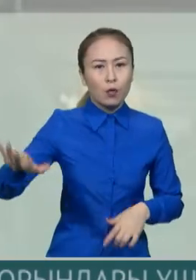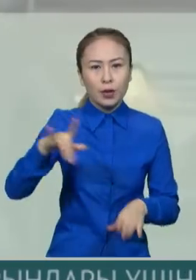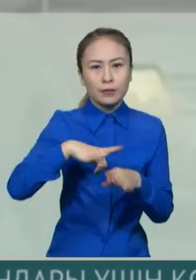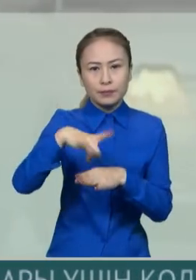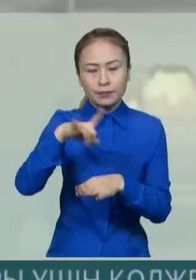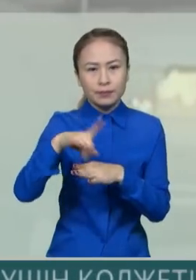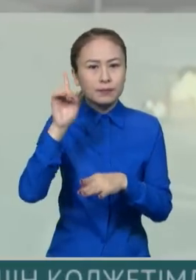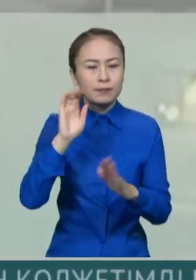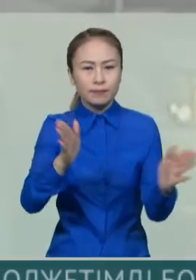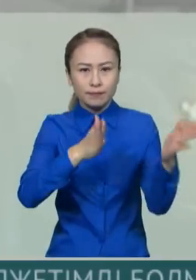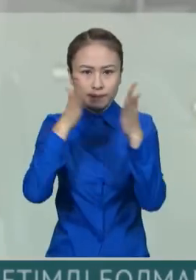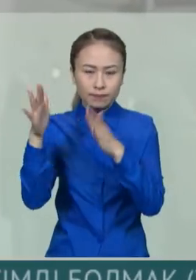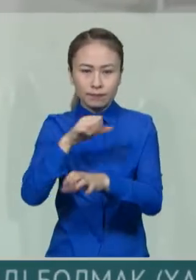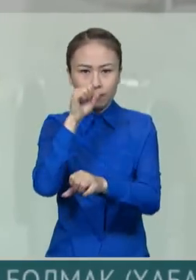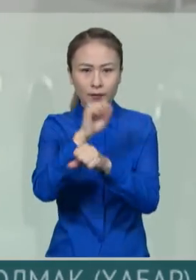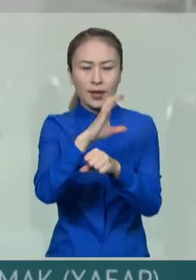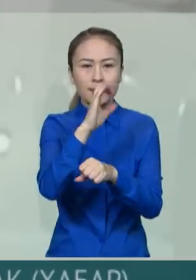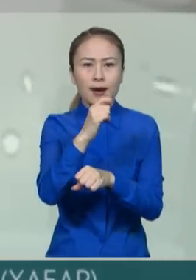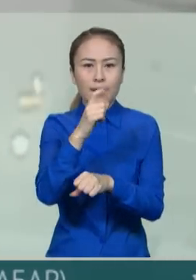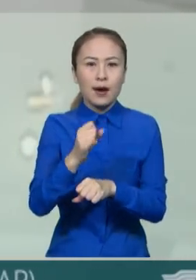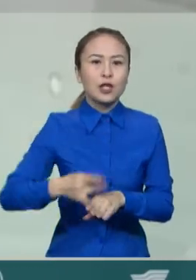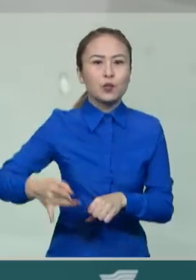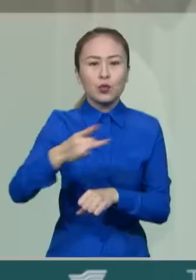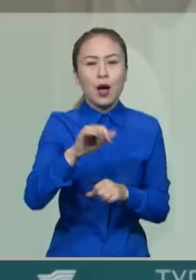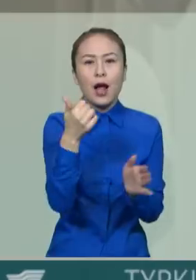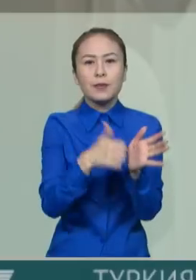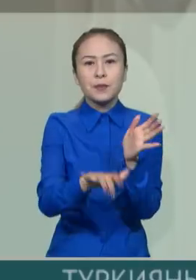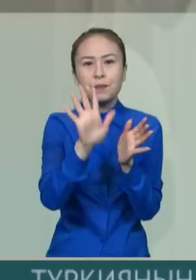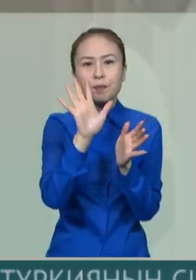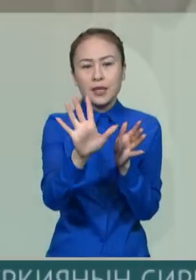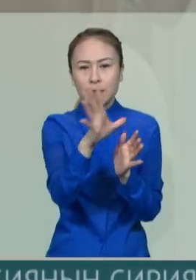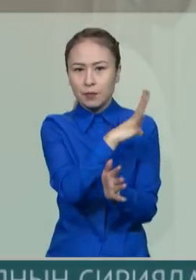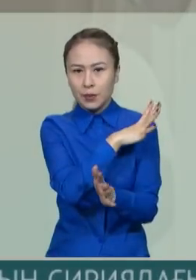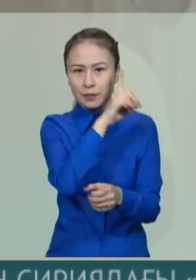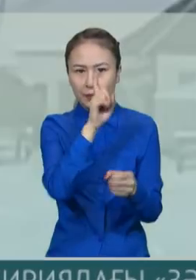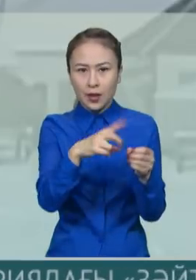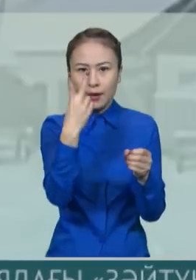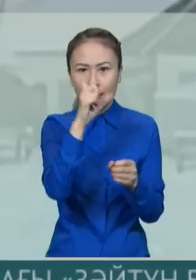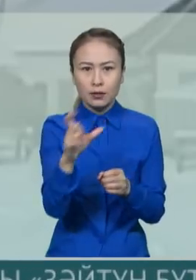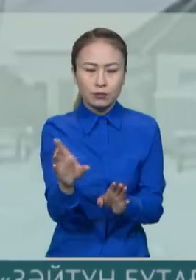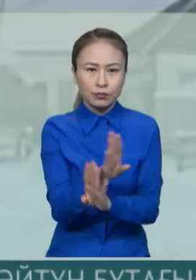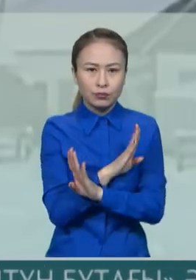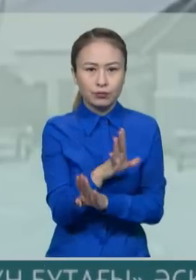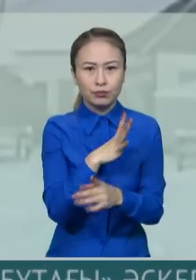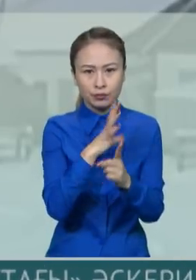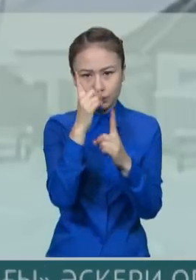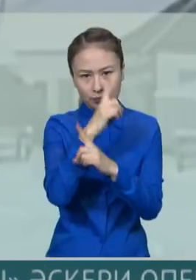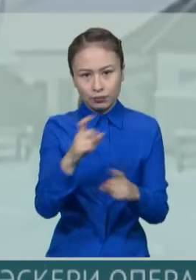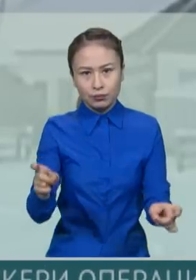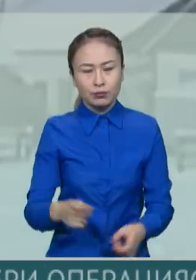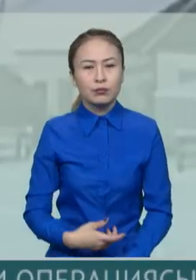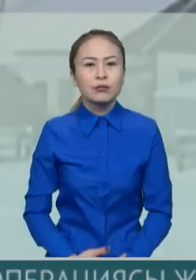әуе рейстері кейінге шегерілді. Бұған дейін Саха республикасында 65 градустық аяз тіркеліп, екі адам қаза тапқаны жайлы хабарланған